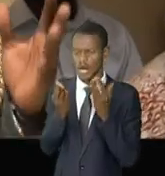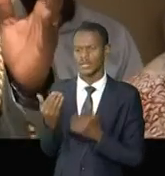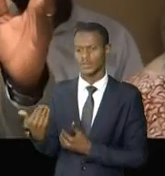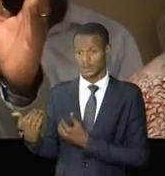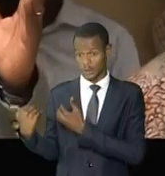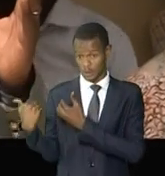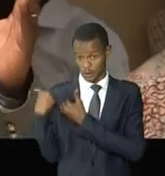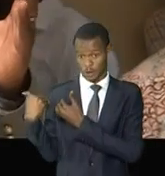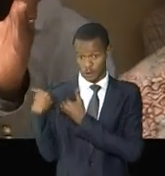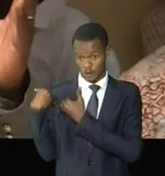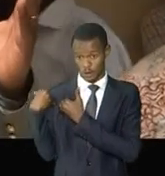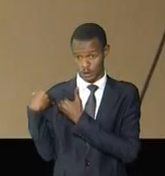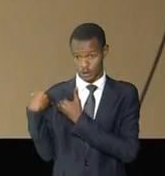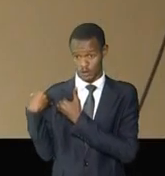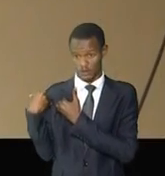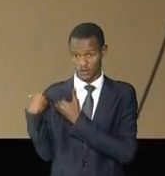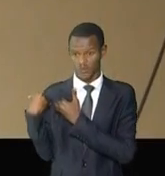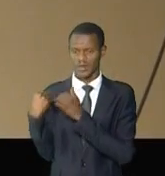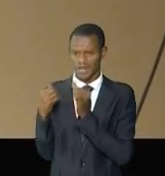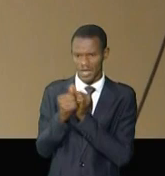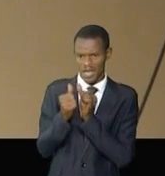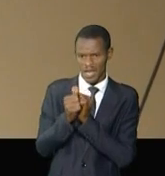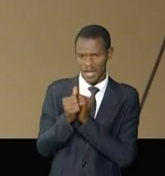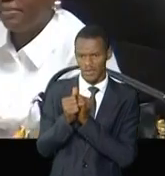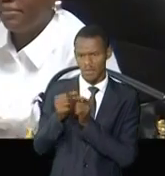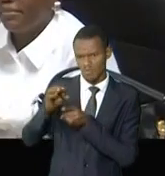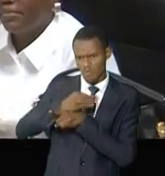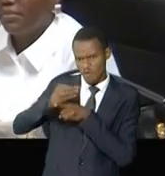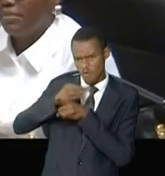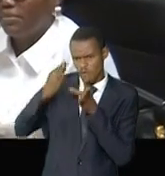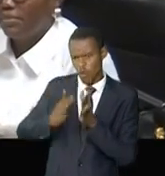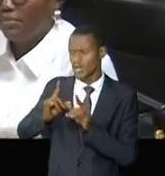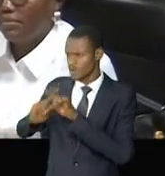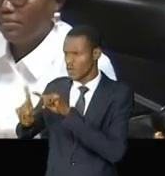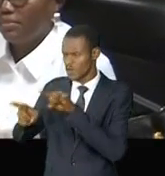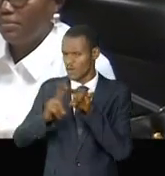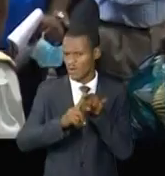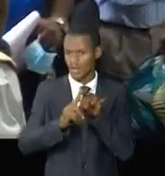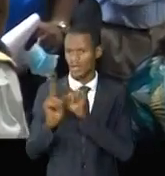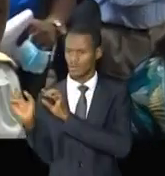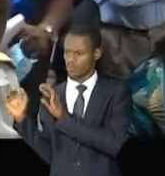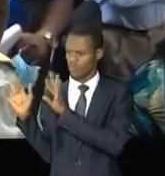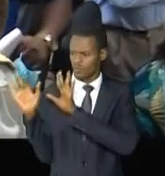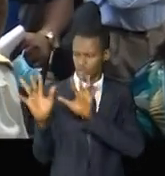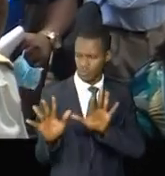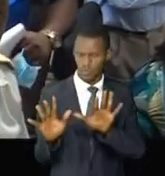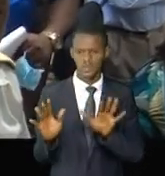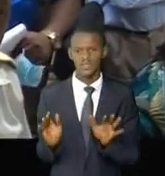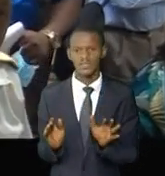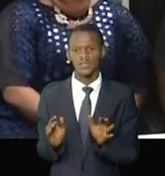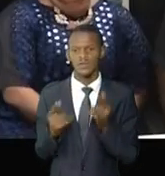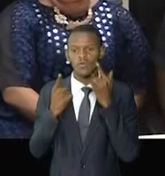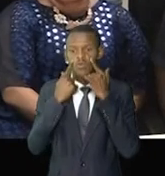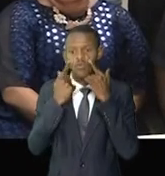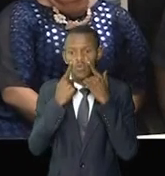Moulang Nawej, avec à ses côtés professeur et encadreur, a dit toute l'importance pour ces pratiques qui ne sont ni les premières,